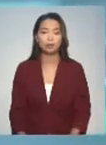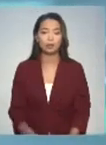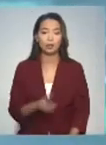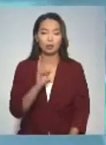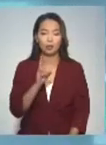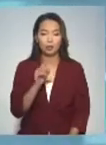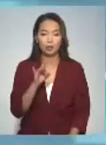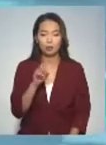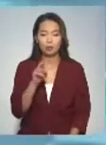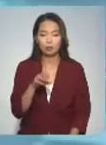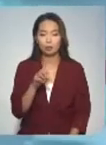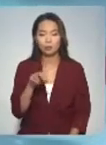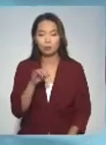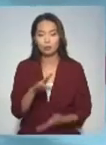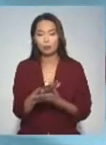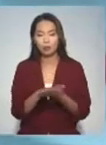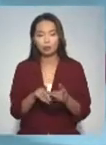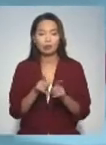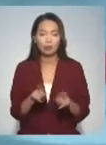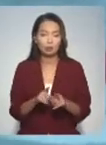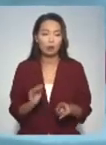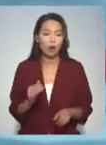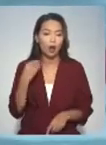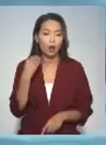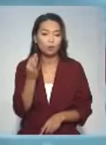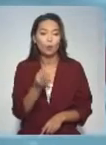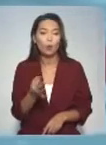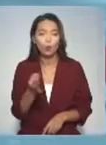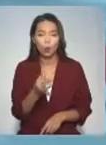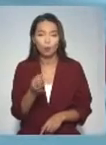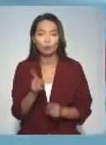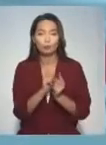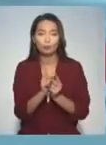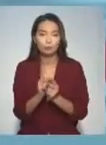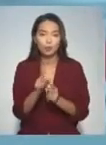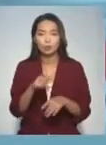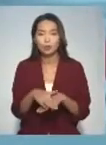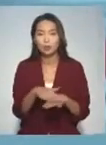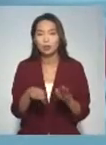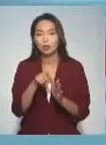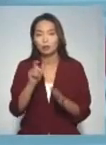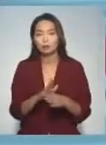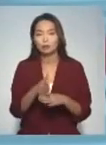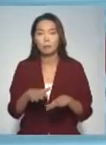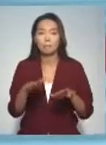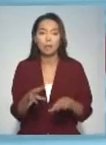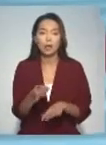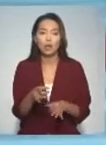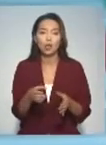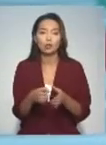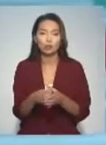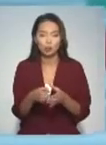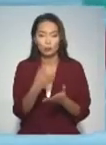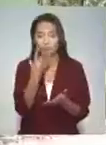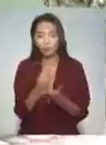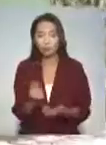Каракат Абдин продолжает агитационную кампанию в Актюбинском регионе. Помимо встреч с населением, кандидат посетила и местный региональный штаб в свою